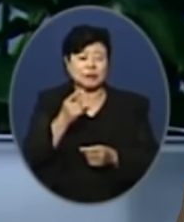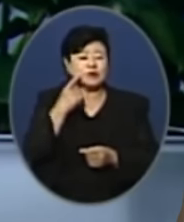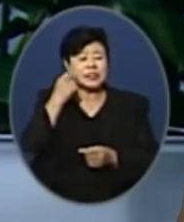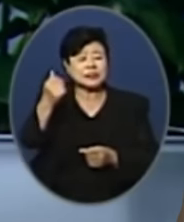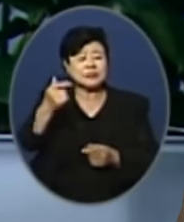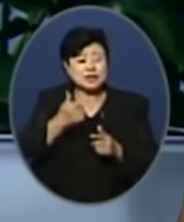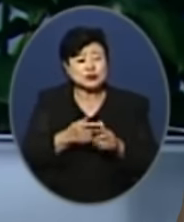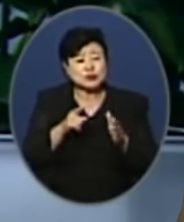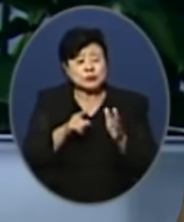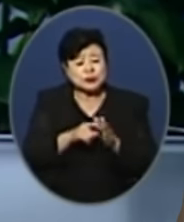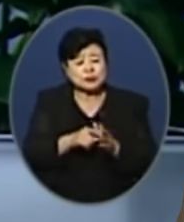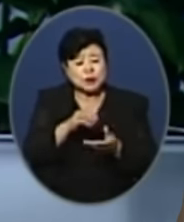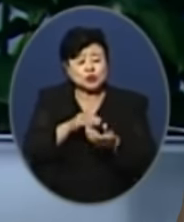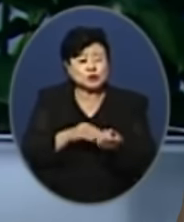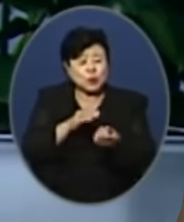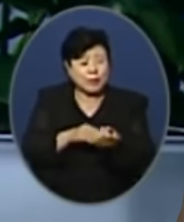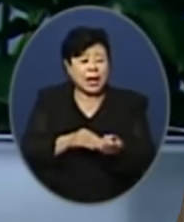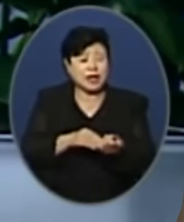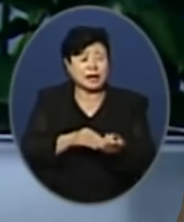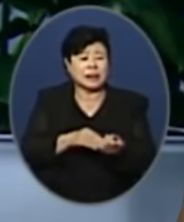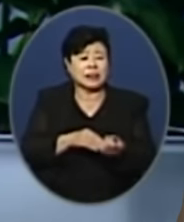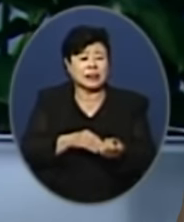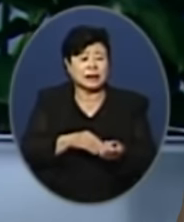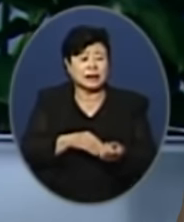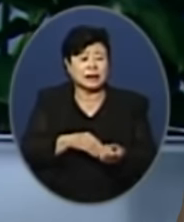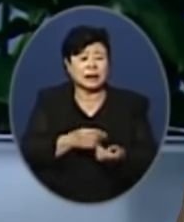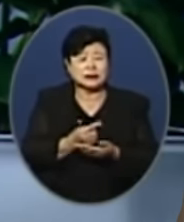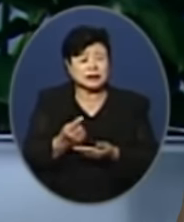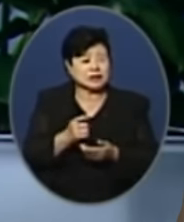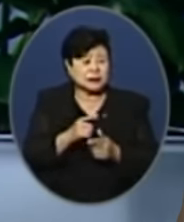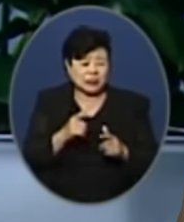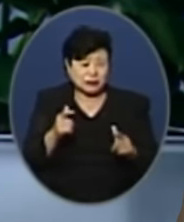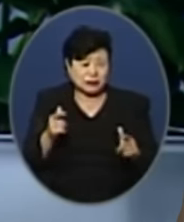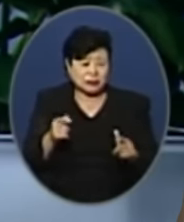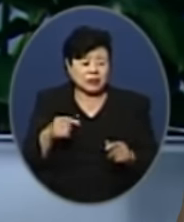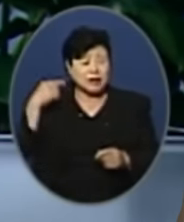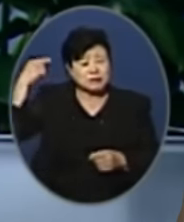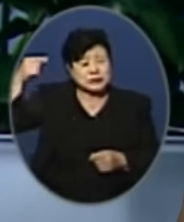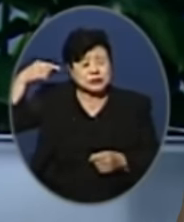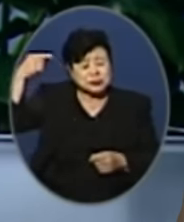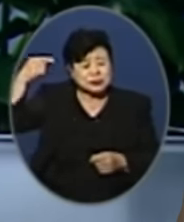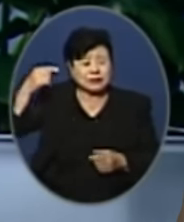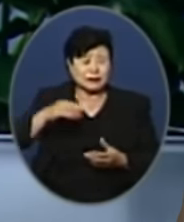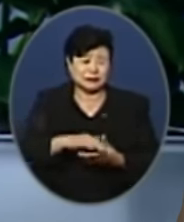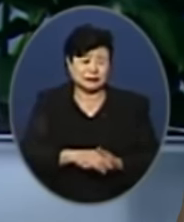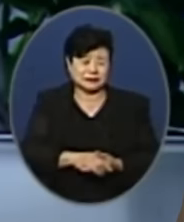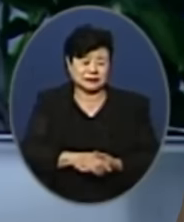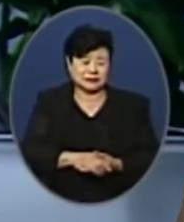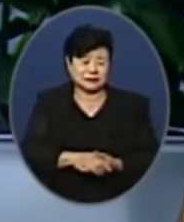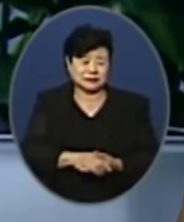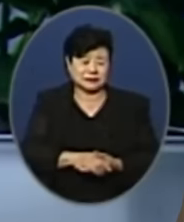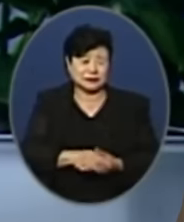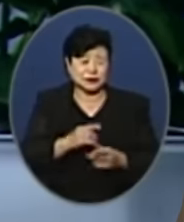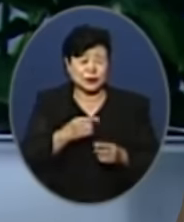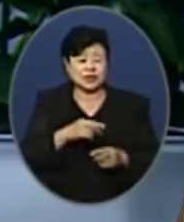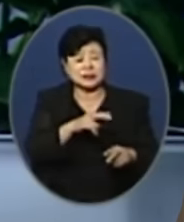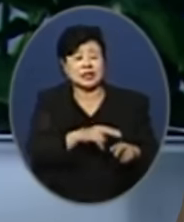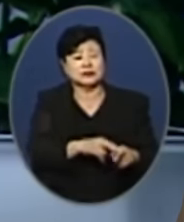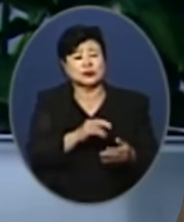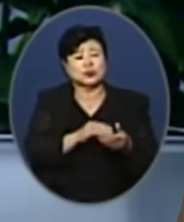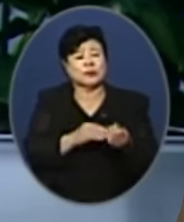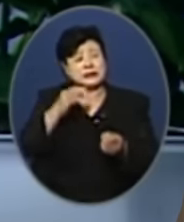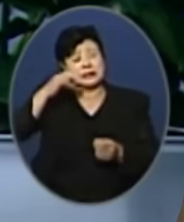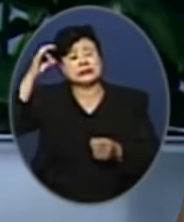목사님 예수 믿게 되면 도박이 다 하고 싶어서 떠나간 줄 알았는데 미쳐요 미쳐. 교회가 앉아있어도